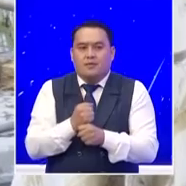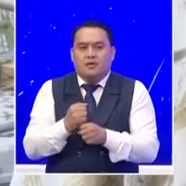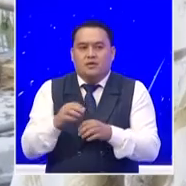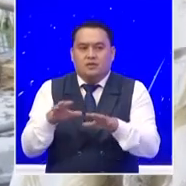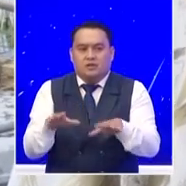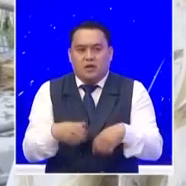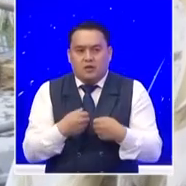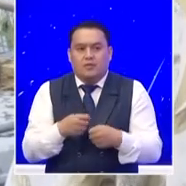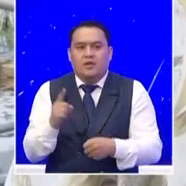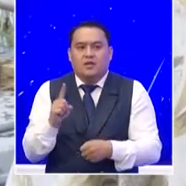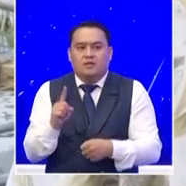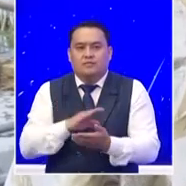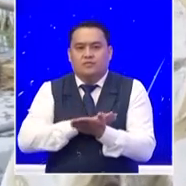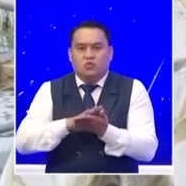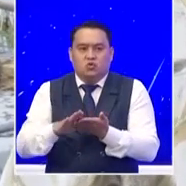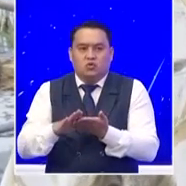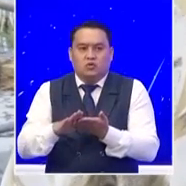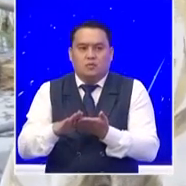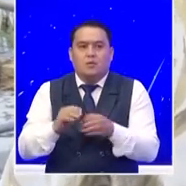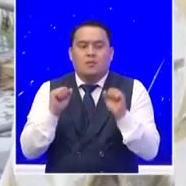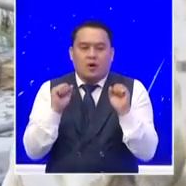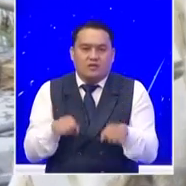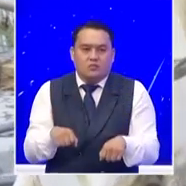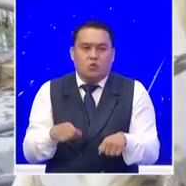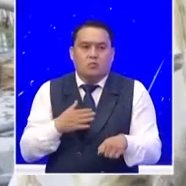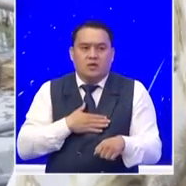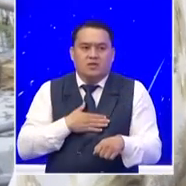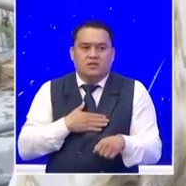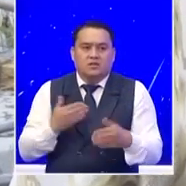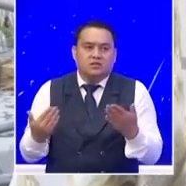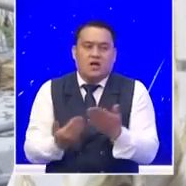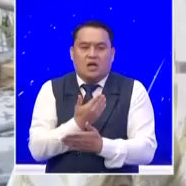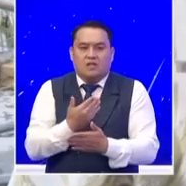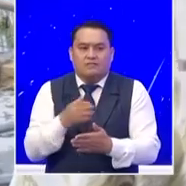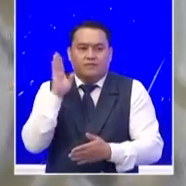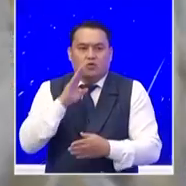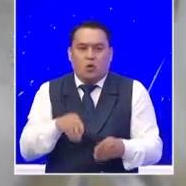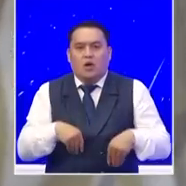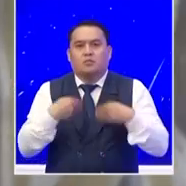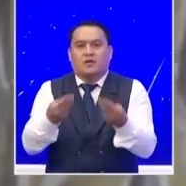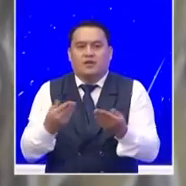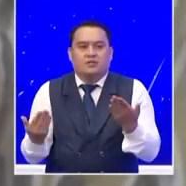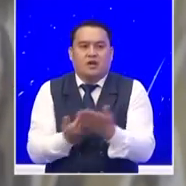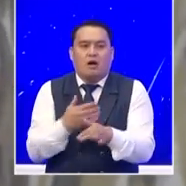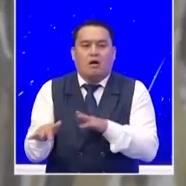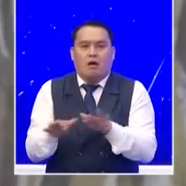отлавливаем, вычерпываем, и по мере возможности мы это все зарыбляем, все свои эти водоемы. Эта